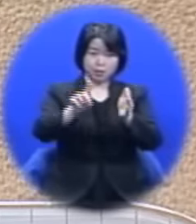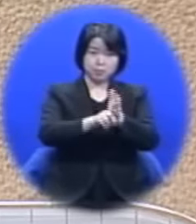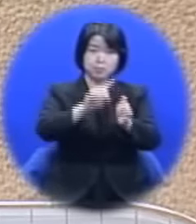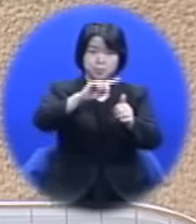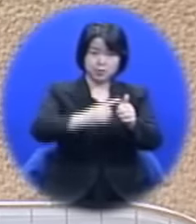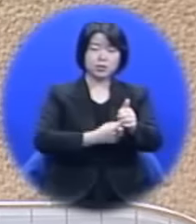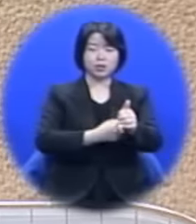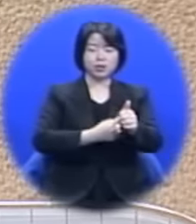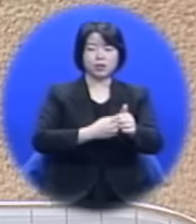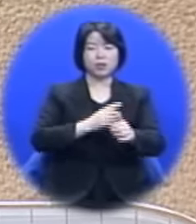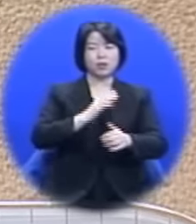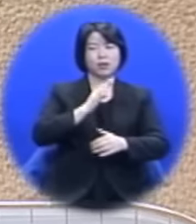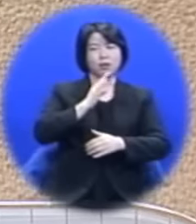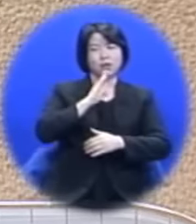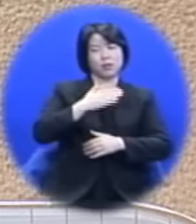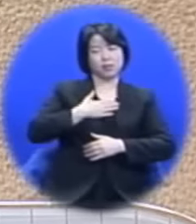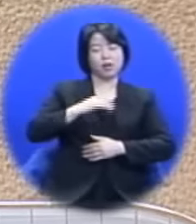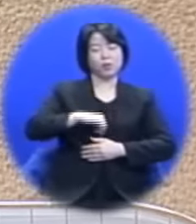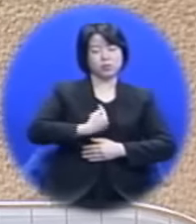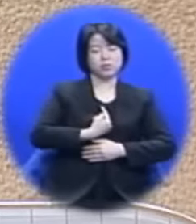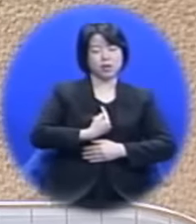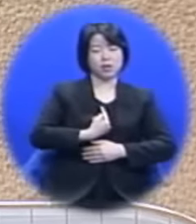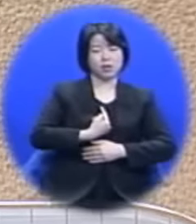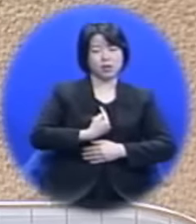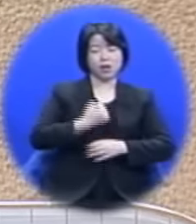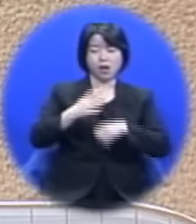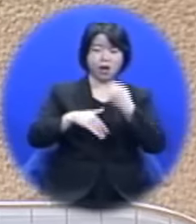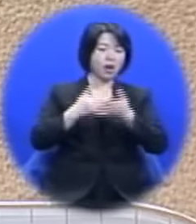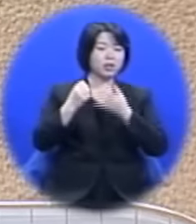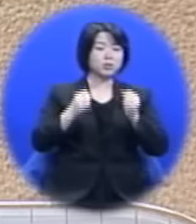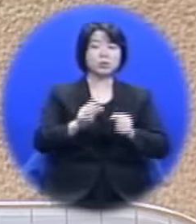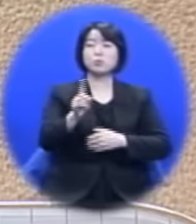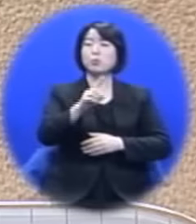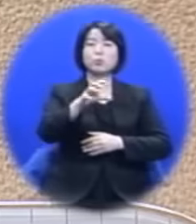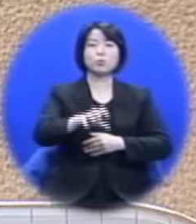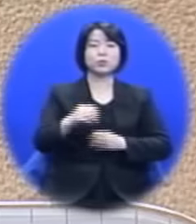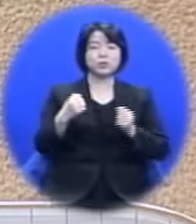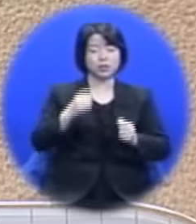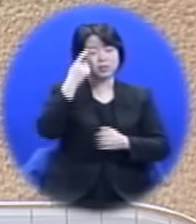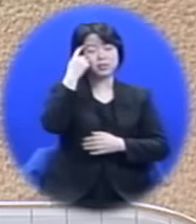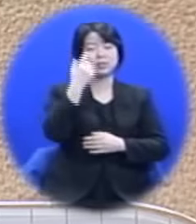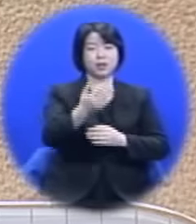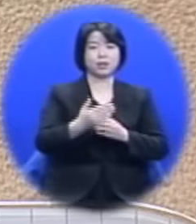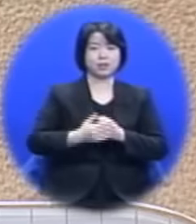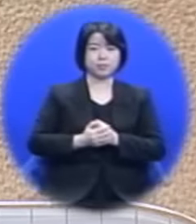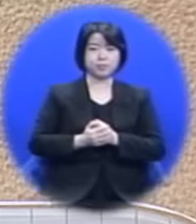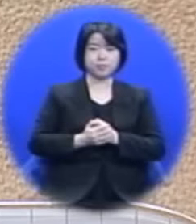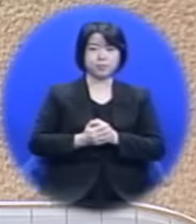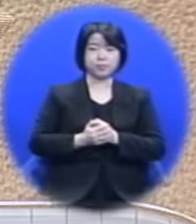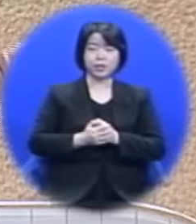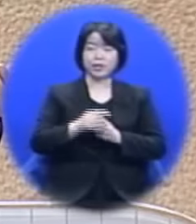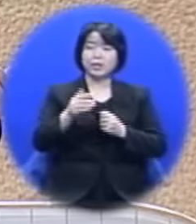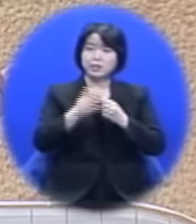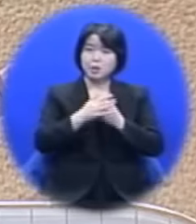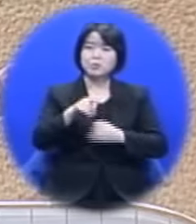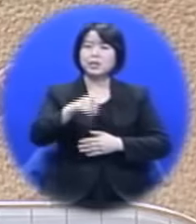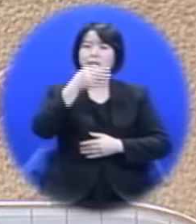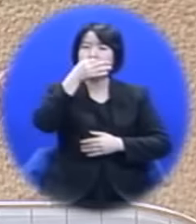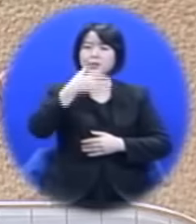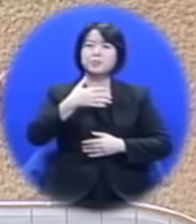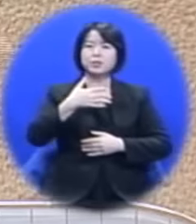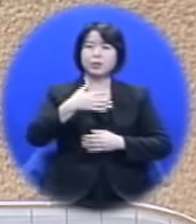나 혼자지 하나님이 계시면 어디 계실까 그래서 힘든